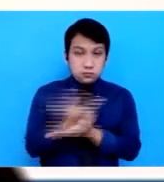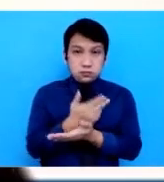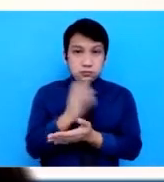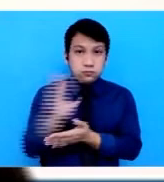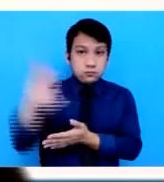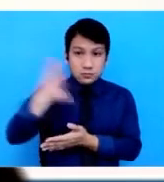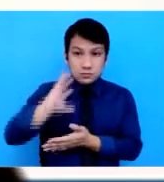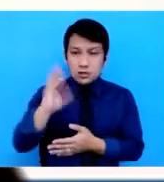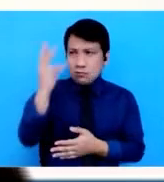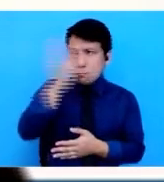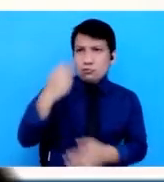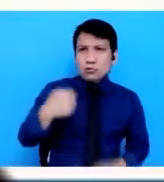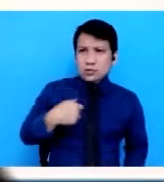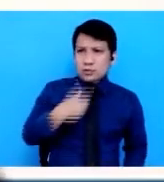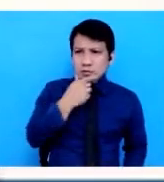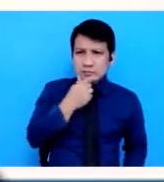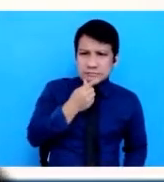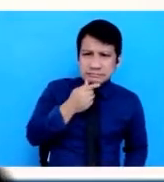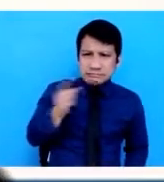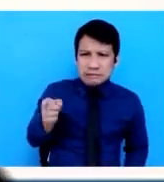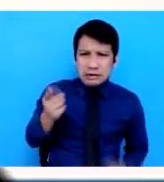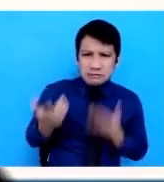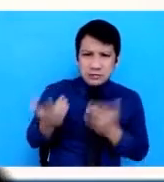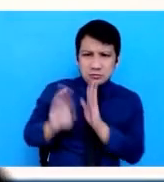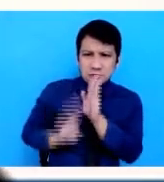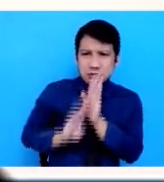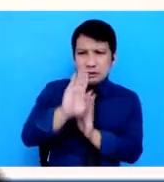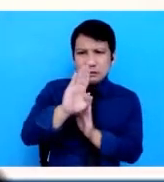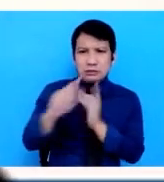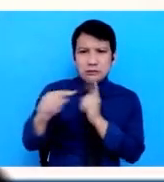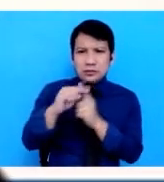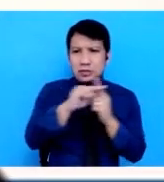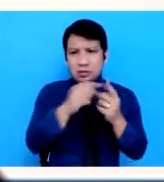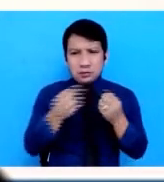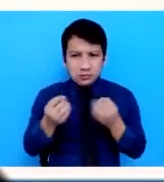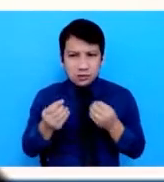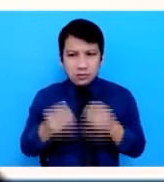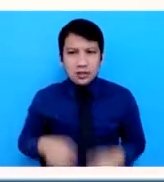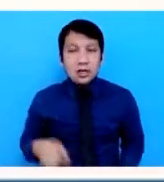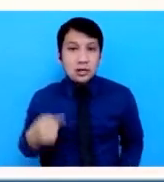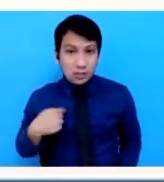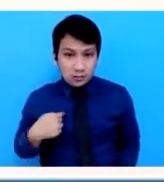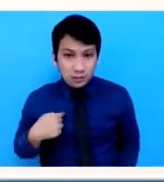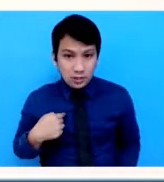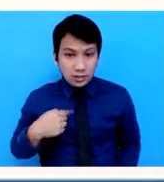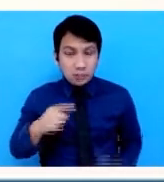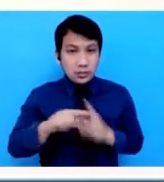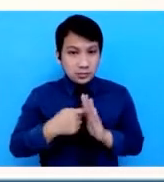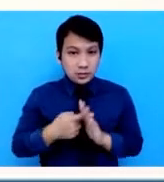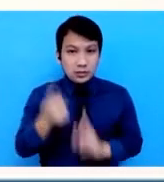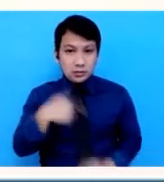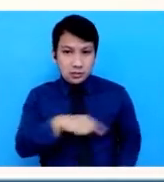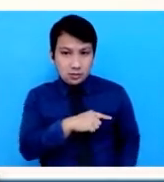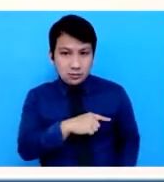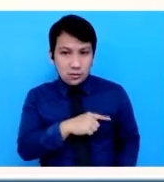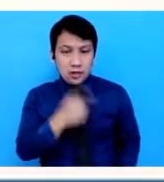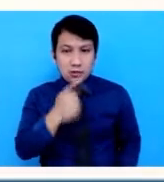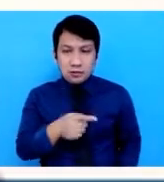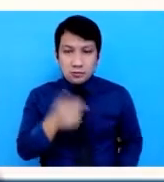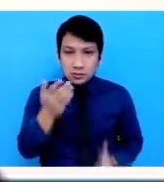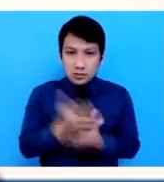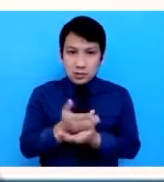nangamba na kami na talagang tataas ang kaso ng COVID-19. Kaya maski kami, nag-umpisa na kami na mag-stock up ng